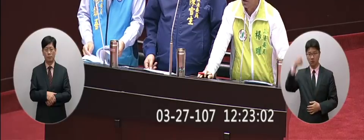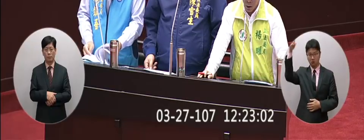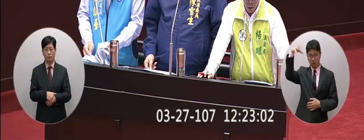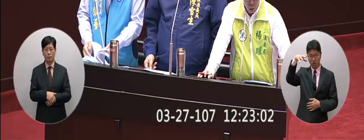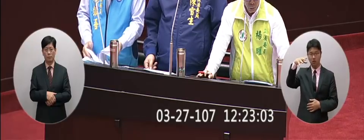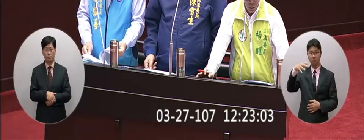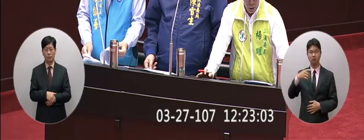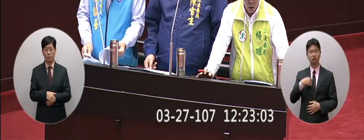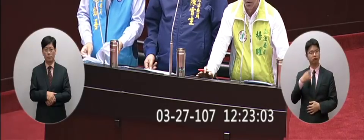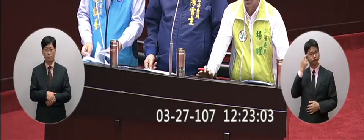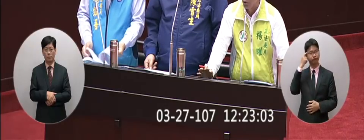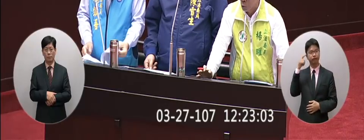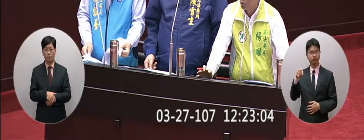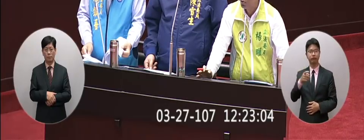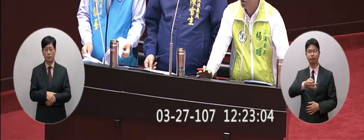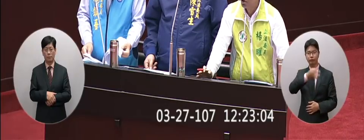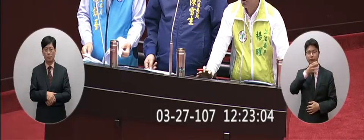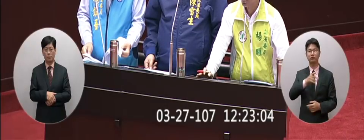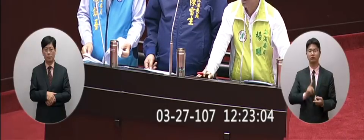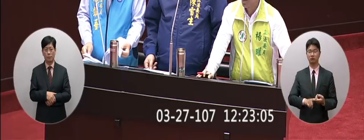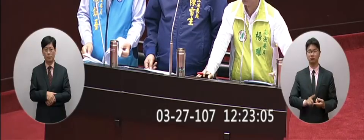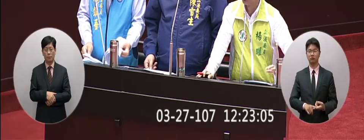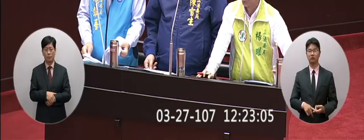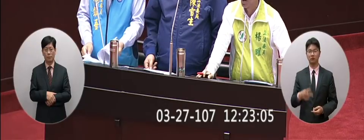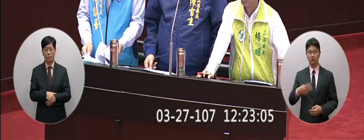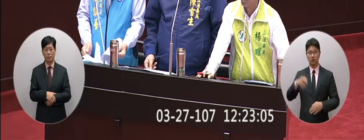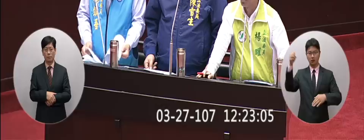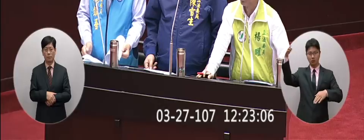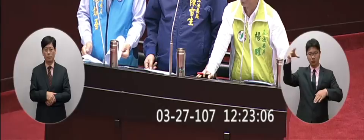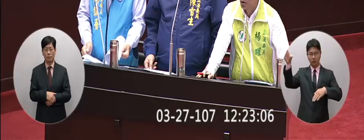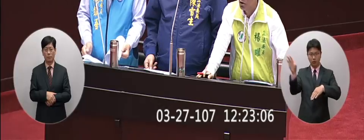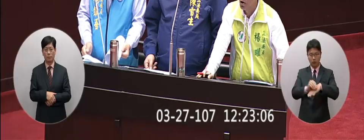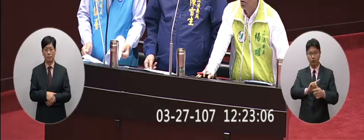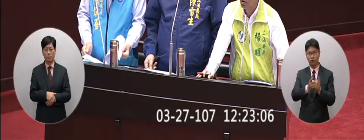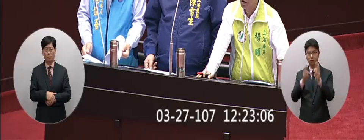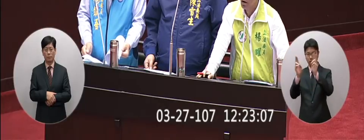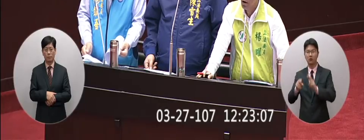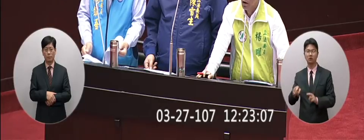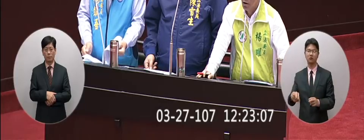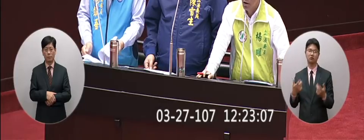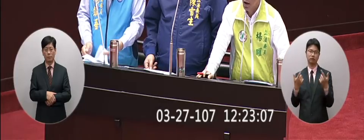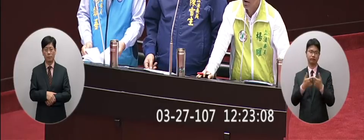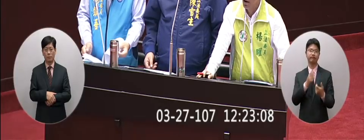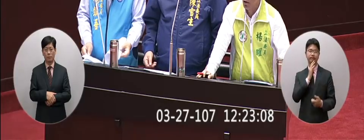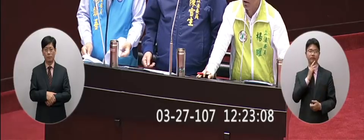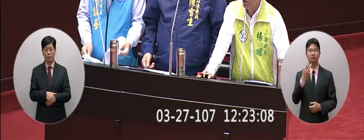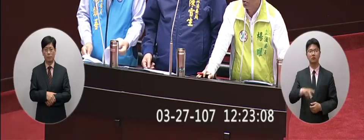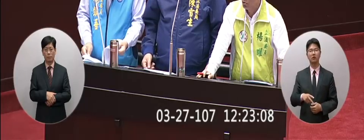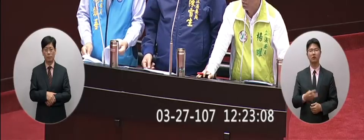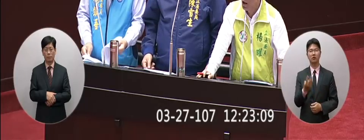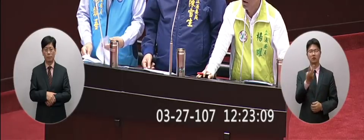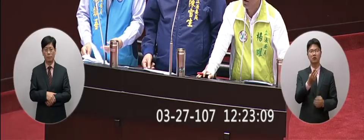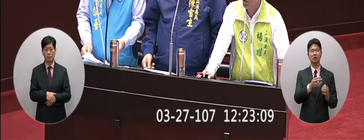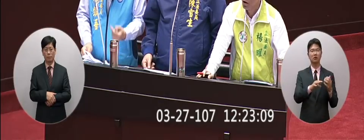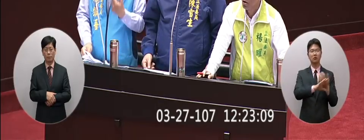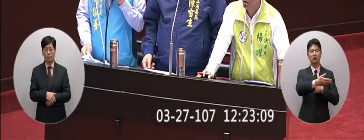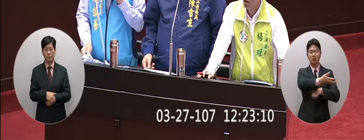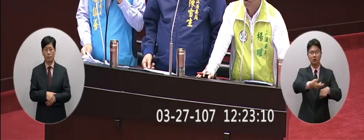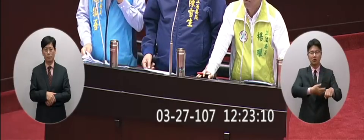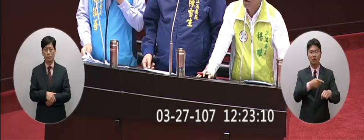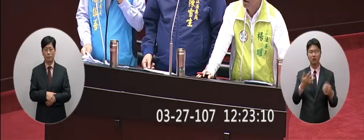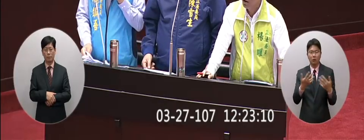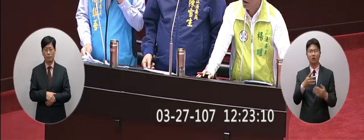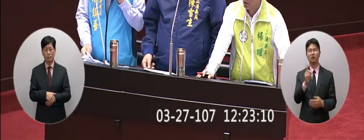日照也够充足， 是， 所以太阳光板也很适用。可是三个离岛可能都面临一个问